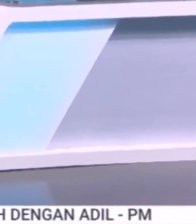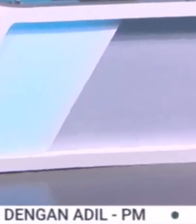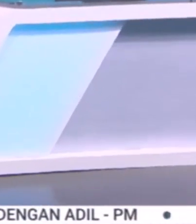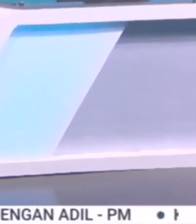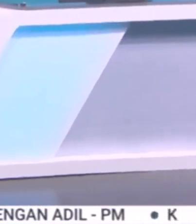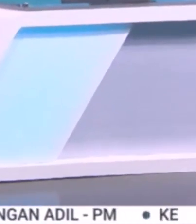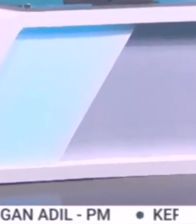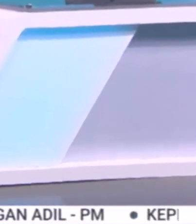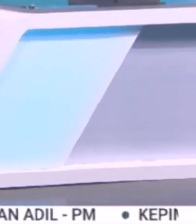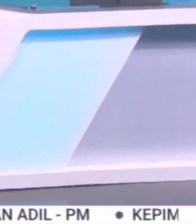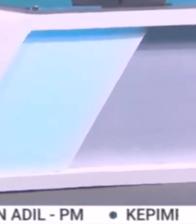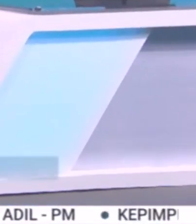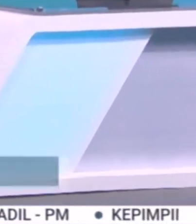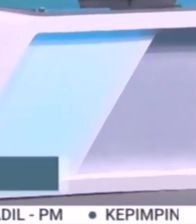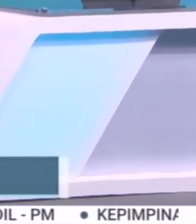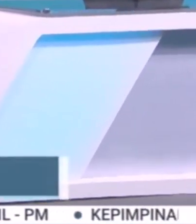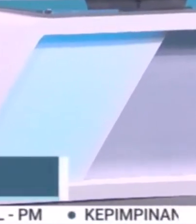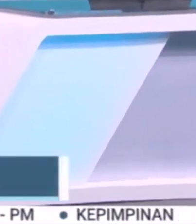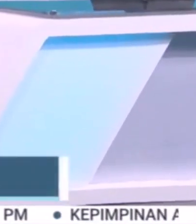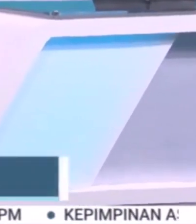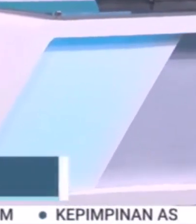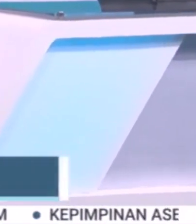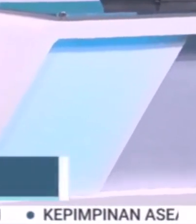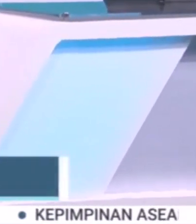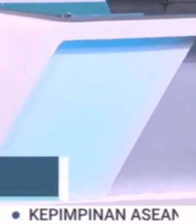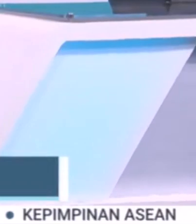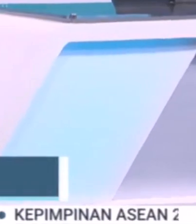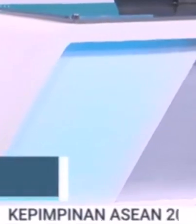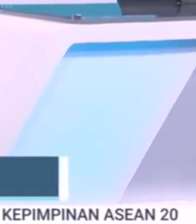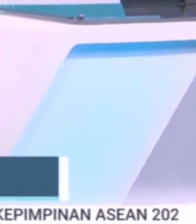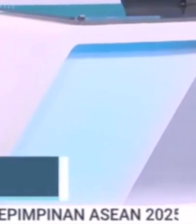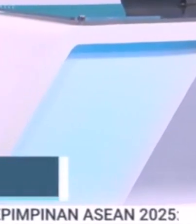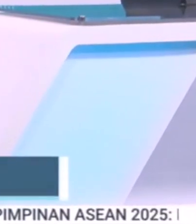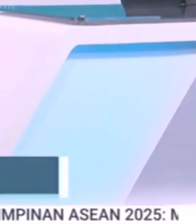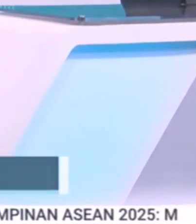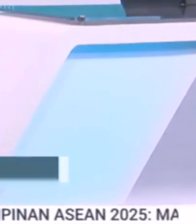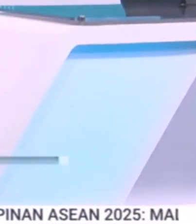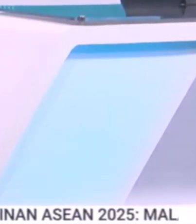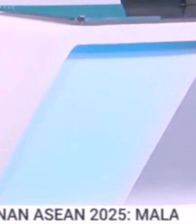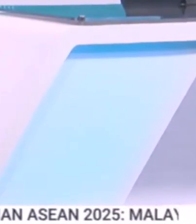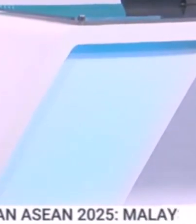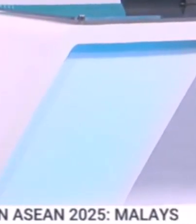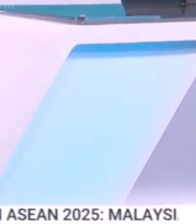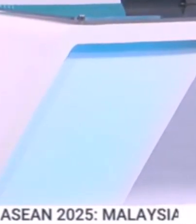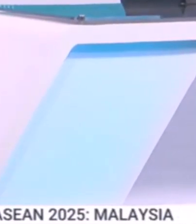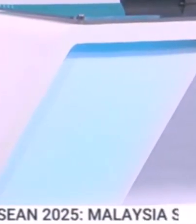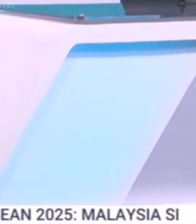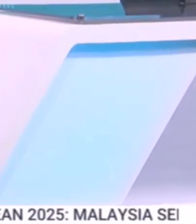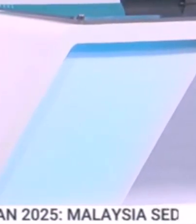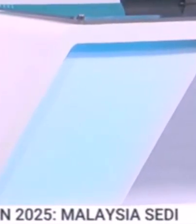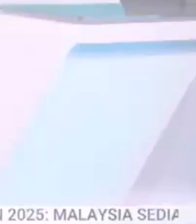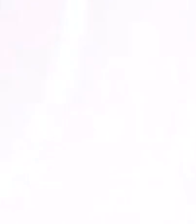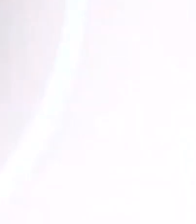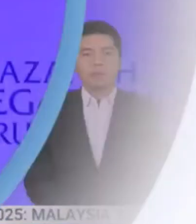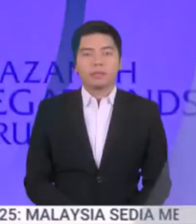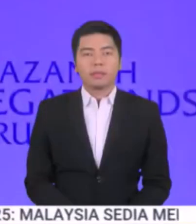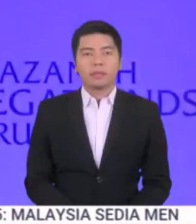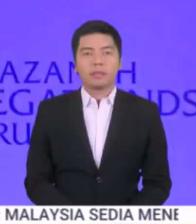Assalamualaikum, salam Malaysia Madani. Berita Wilayah bersama saya Fahazin. Kita ikuti rangkuman berita utama.